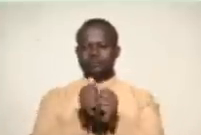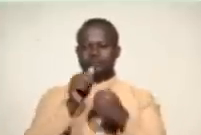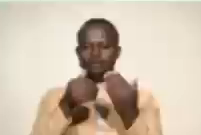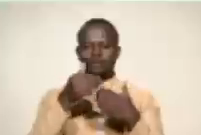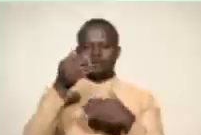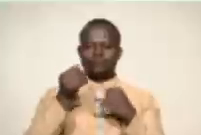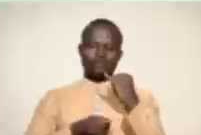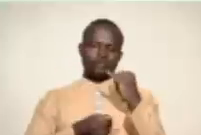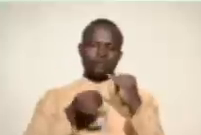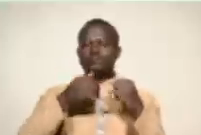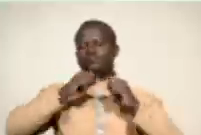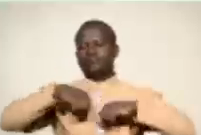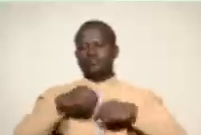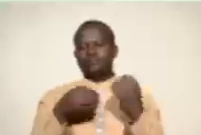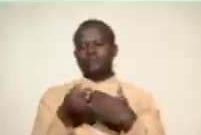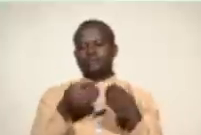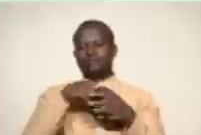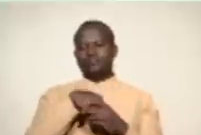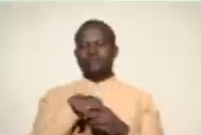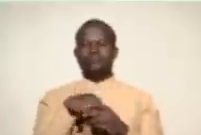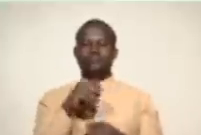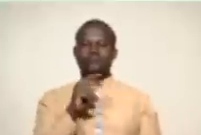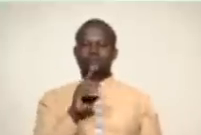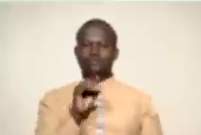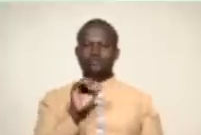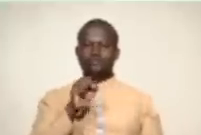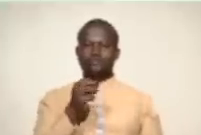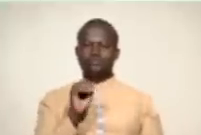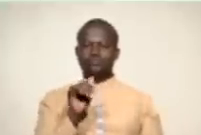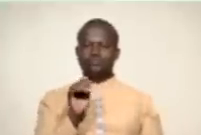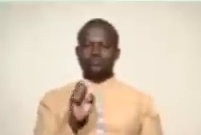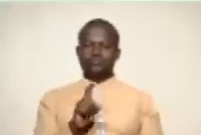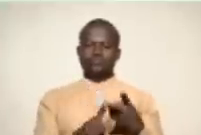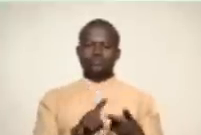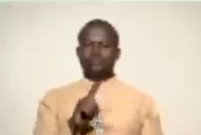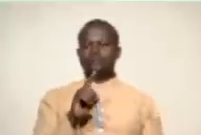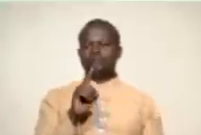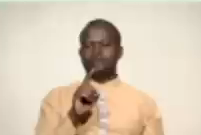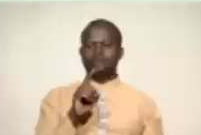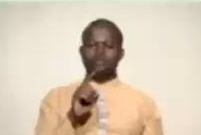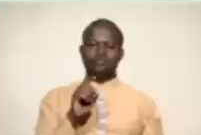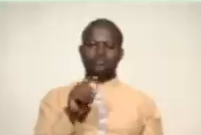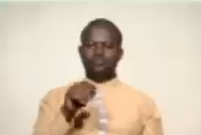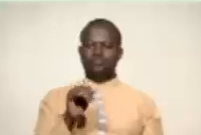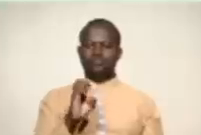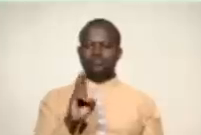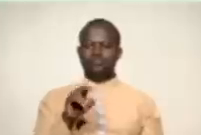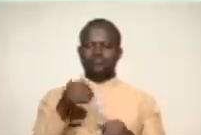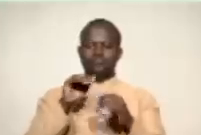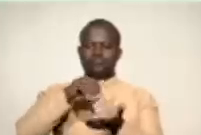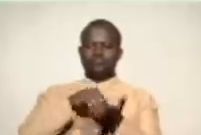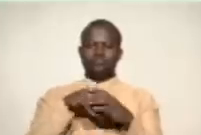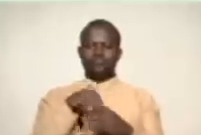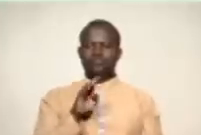gusoza amasezerano barafitanye n'iyi kipe barimo Myugariro Ndayishimiye Thierry, barimo Nshimirimana Ismail Pichu wakinaga hagati mu kibuga